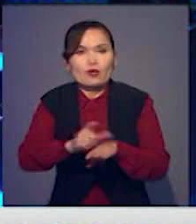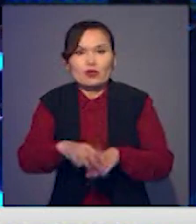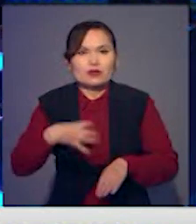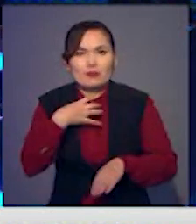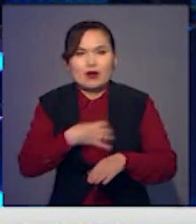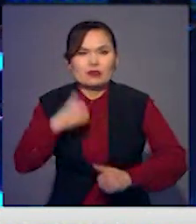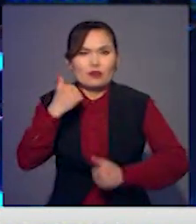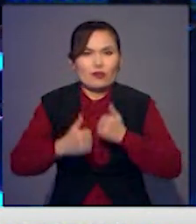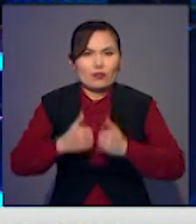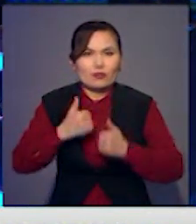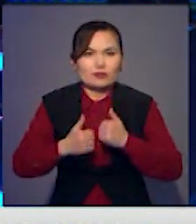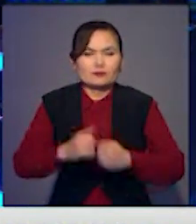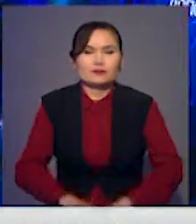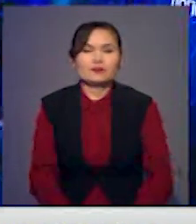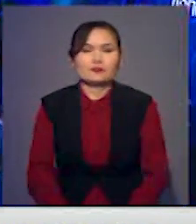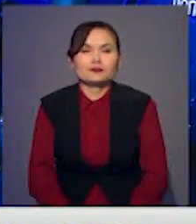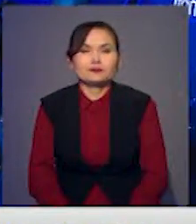осында.